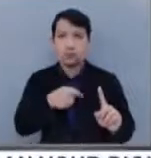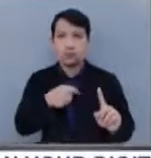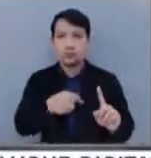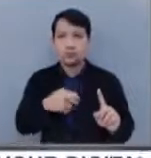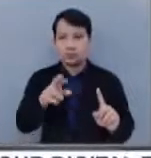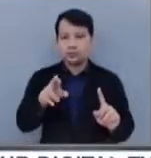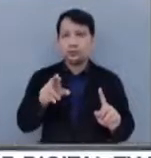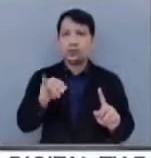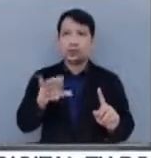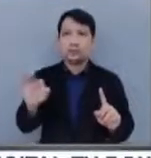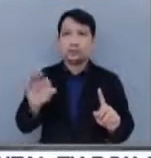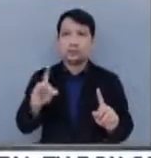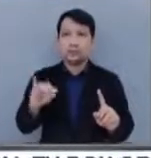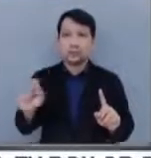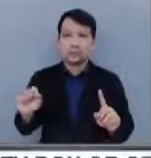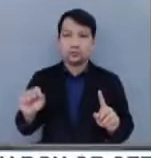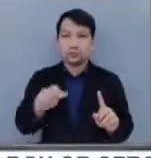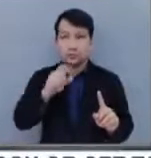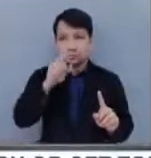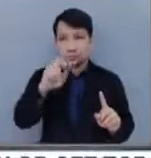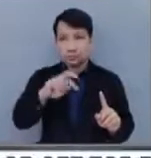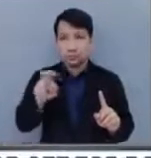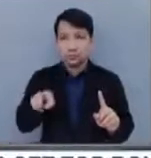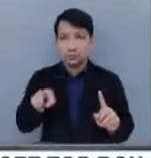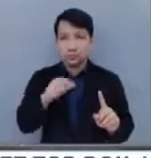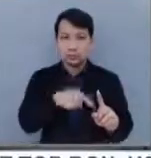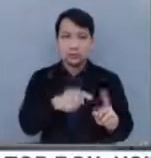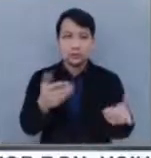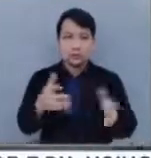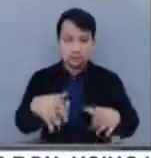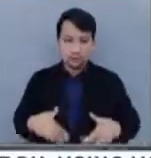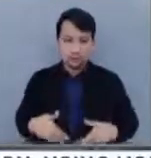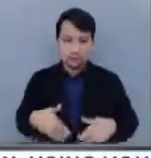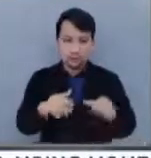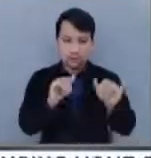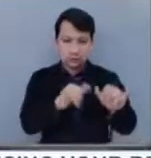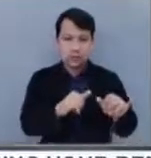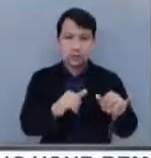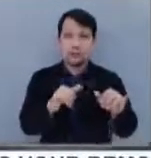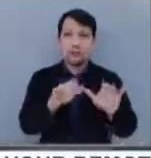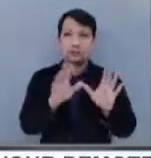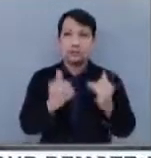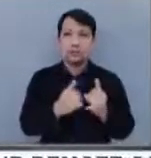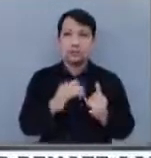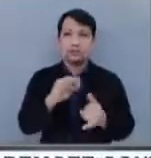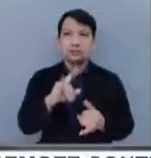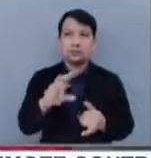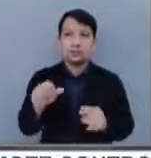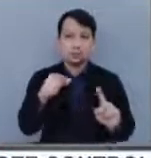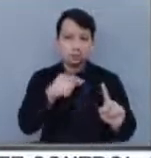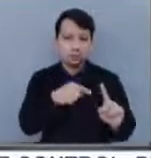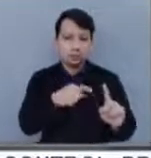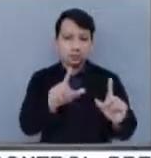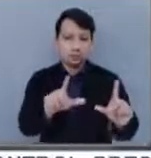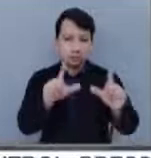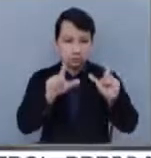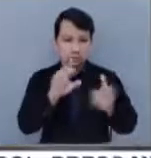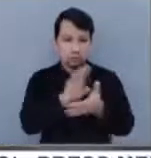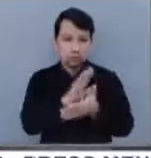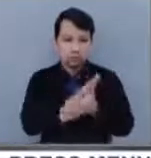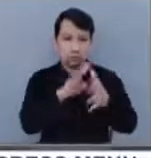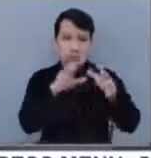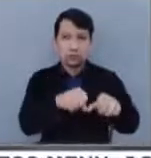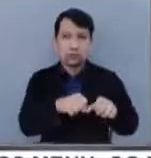Dulog, 22 taong gulang, residente ng Barangay Malintan at sa nasabing lungsod. Si Dulog ay may warrant of arrest sa kasong